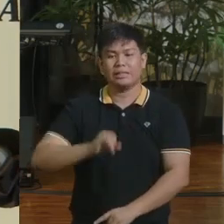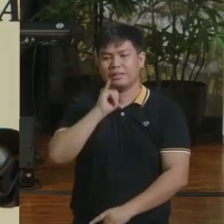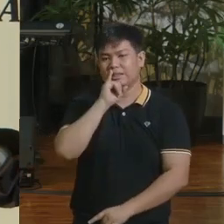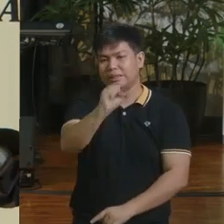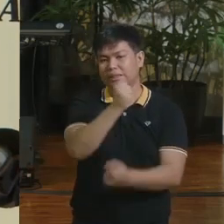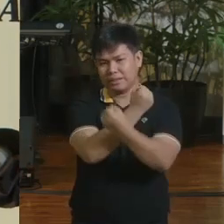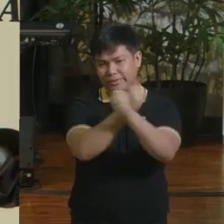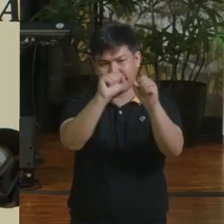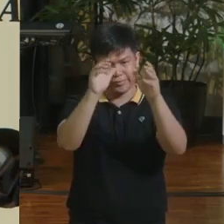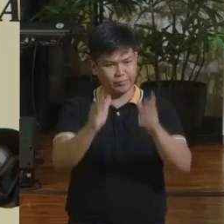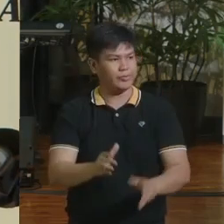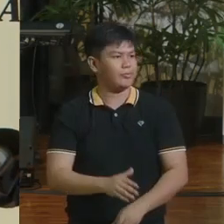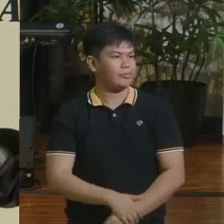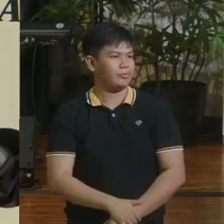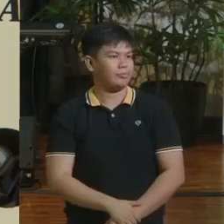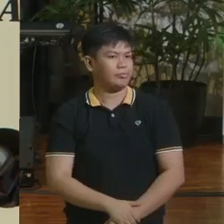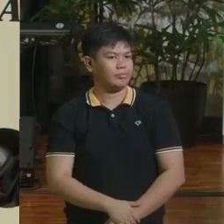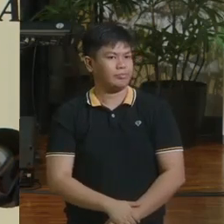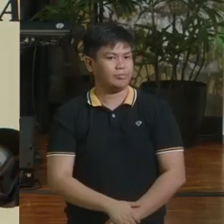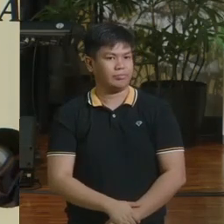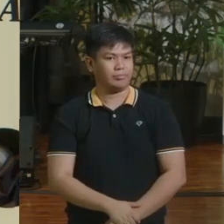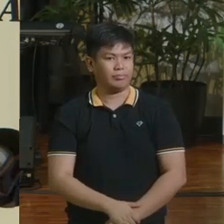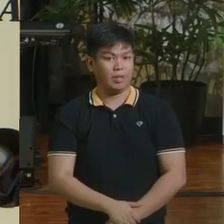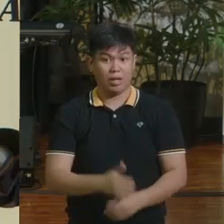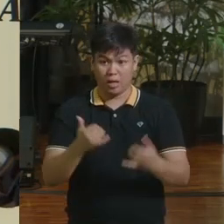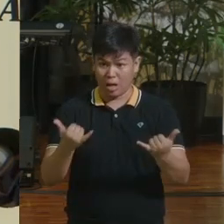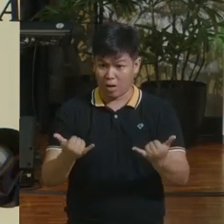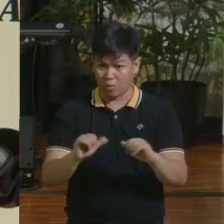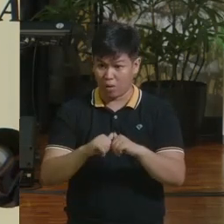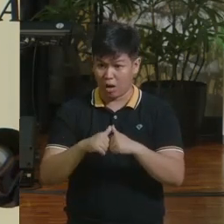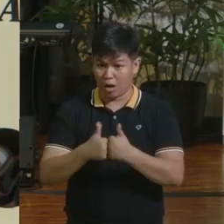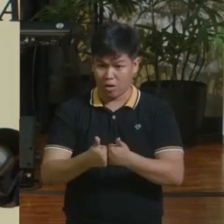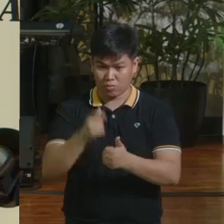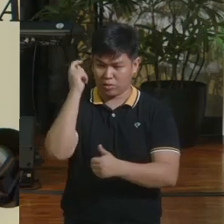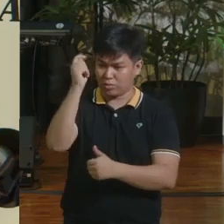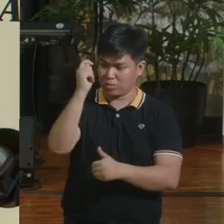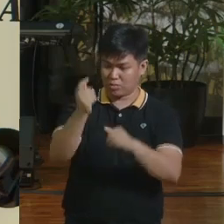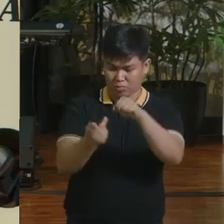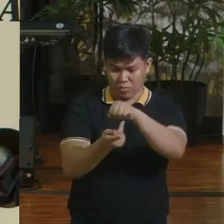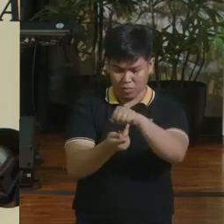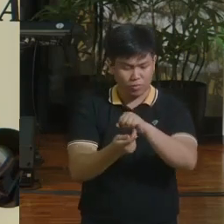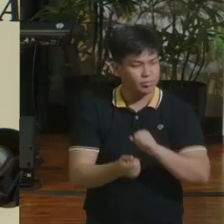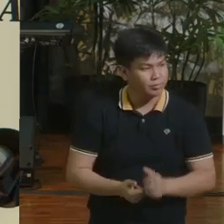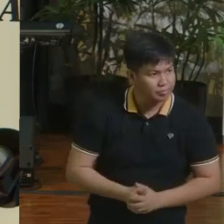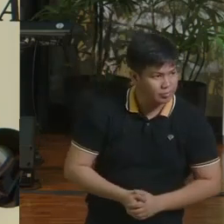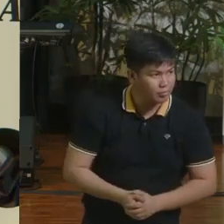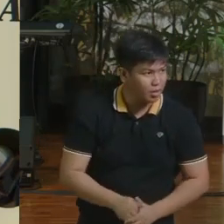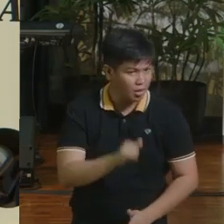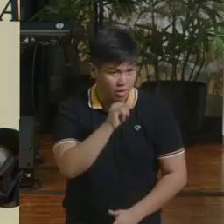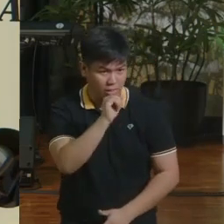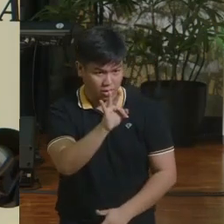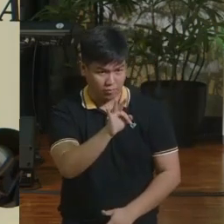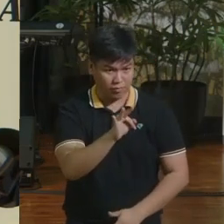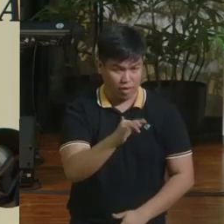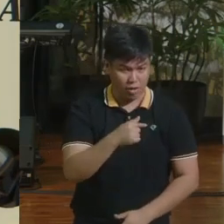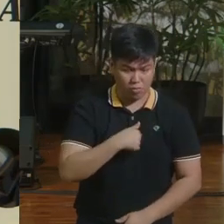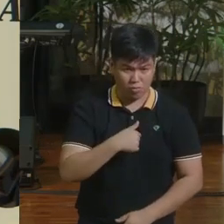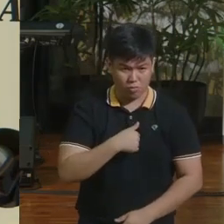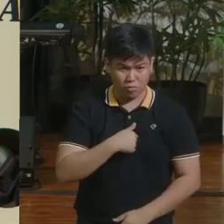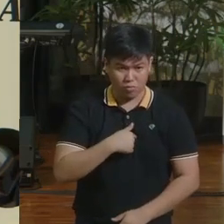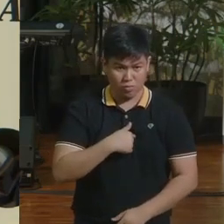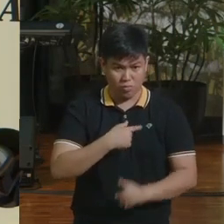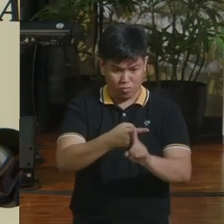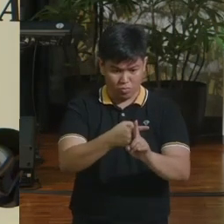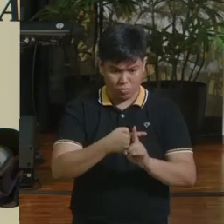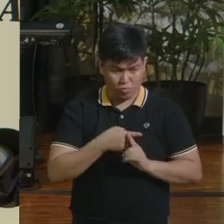Pero paano naging patunay ang kanyang testimonyo? Kung kayo ang mga taga-Galatia,